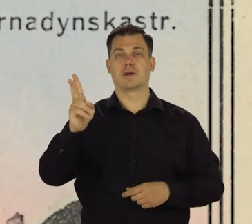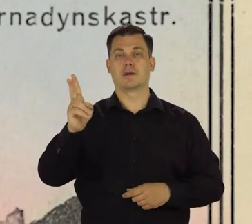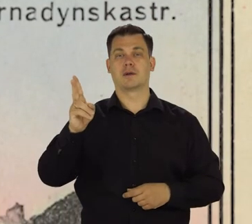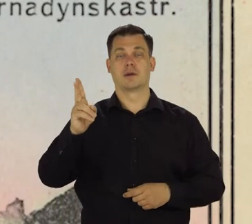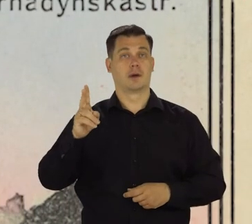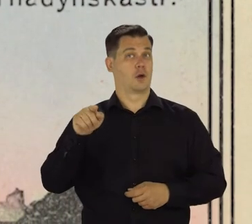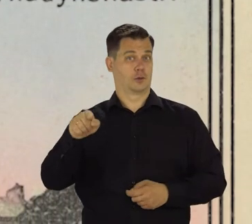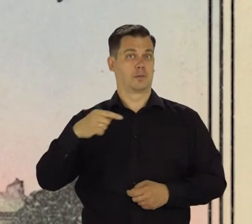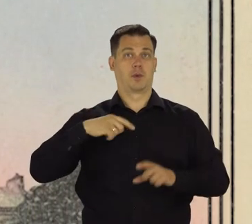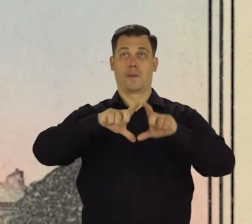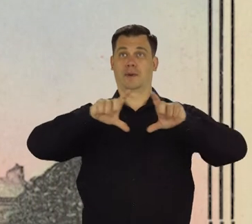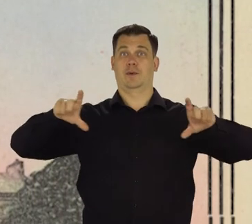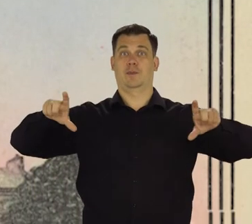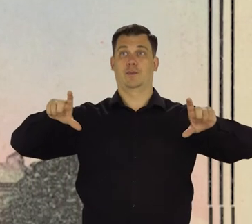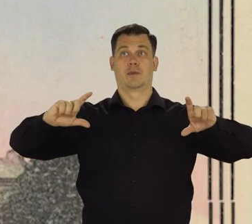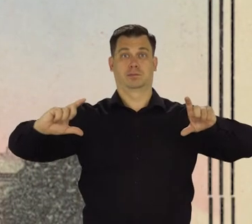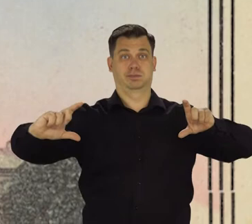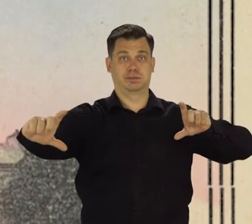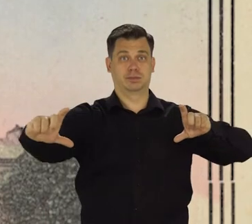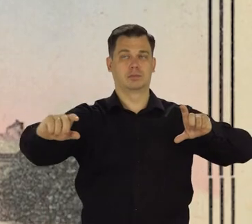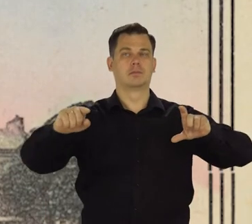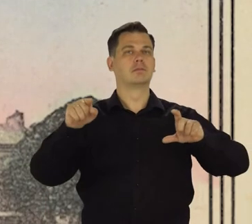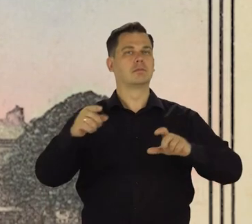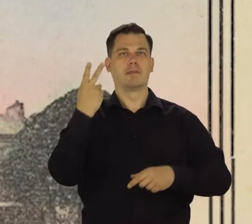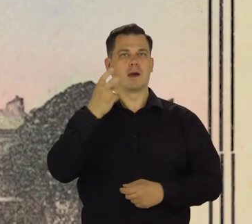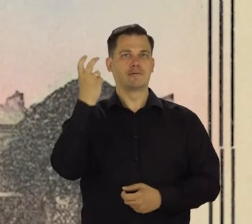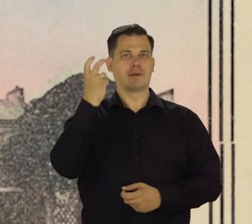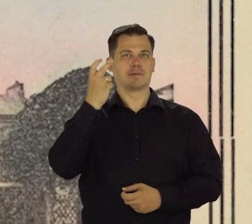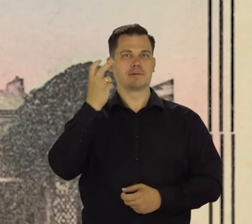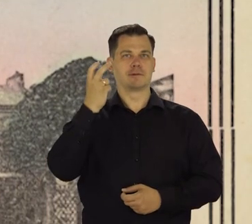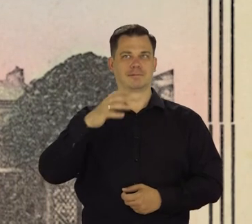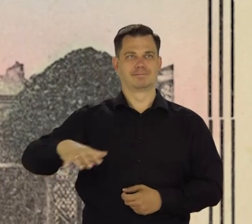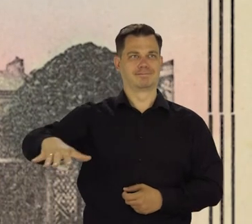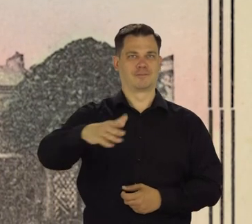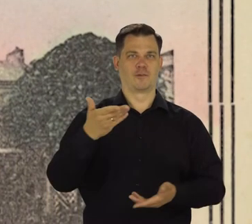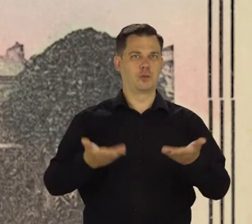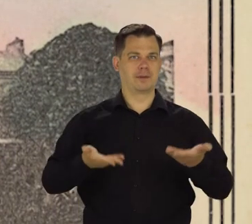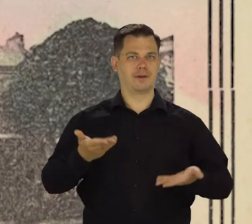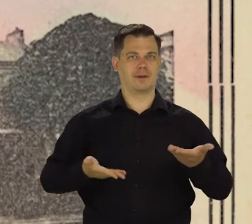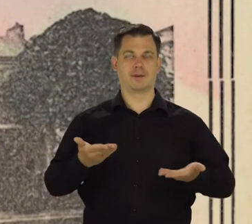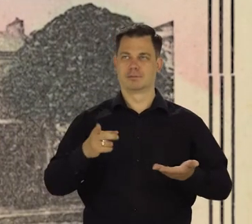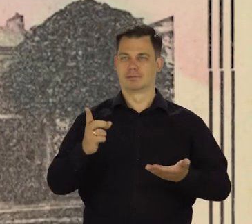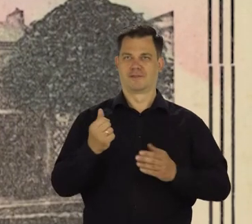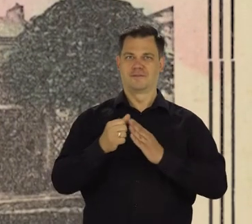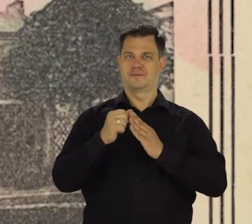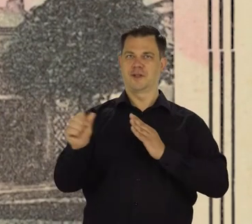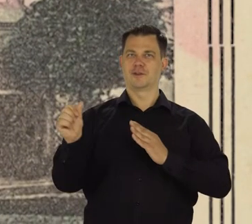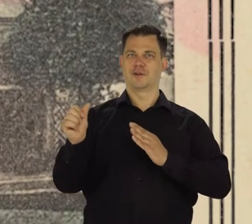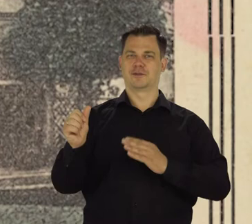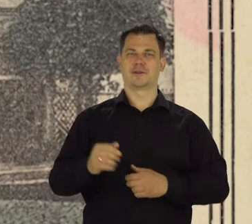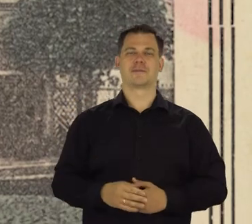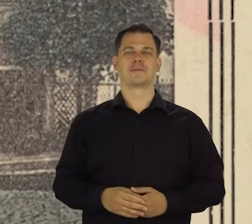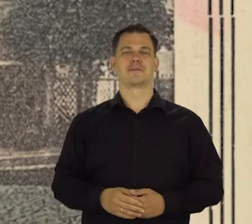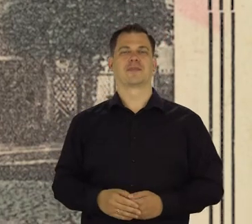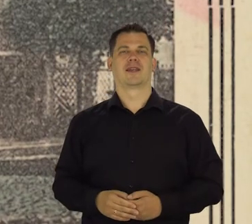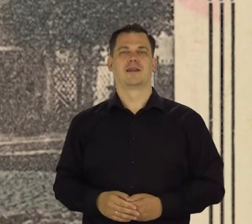Pełowiaków, to jednak ta bryła, która zachowała się do dziś, stanowi jeden z najciekawszych obiektów użyteczności publicznej, jakie w Lublinie